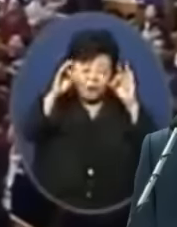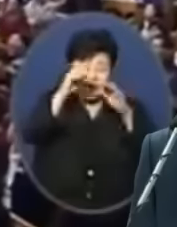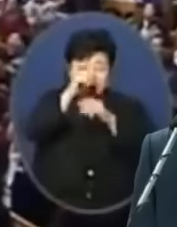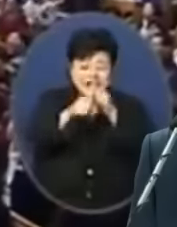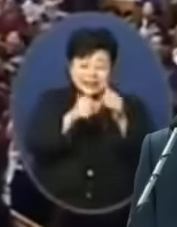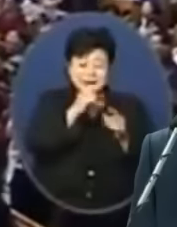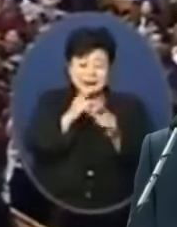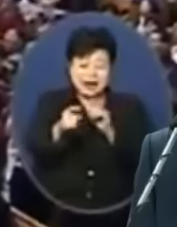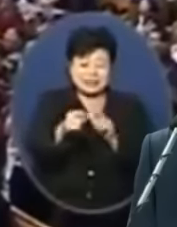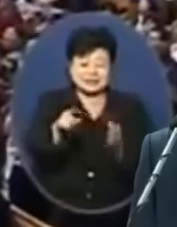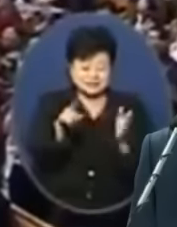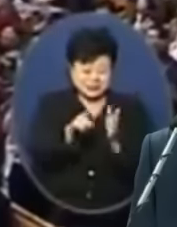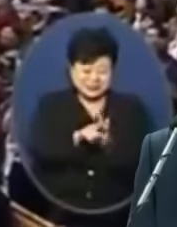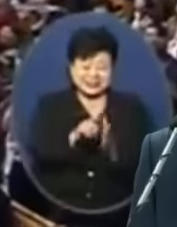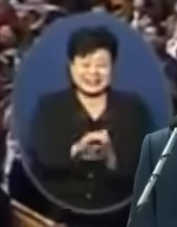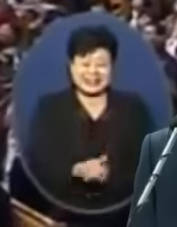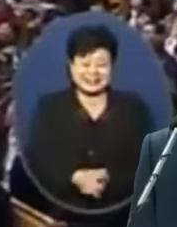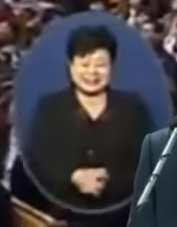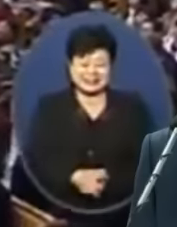하나님의 말씀을 믿습니다.